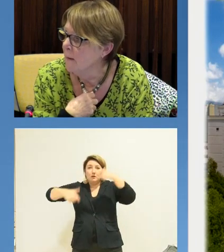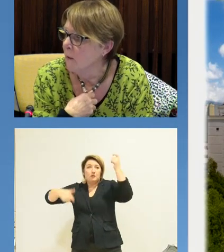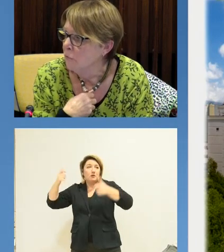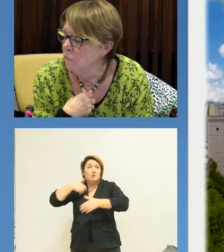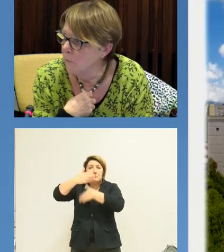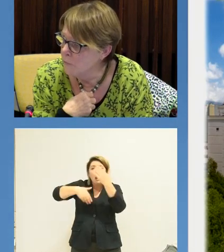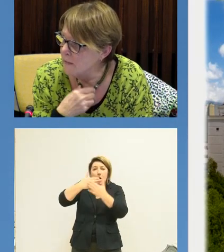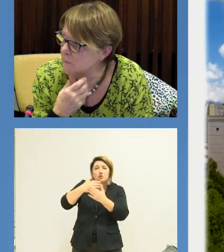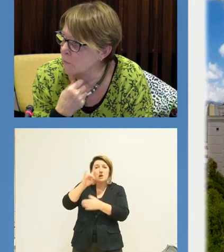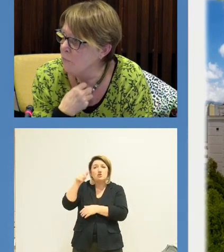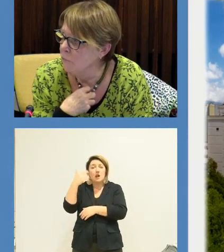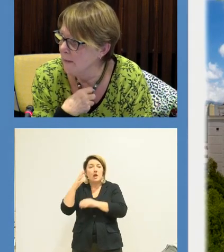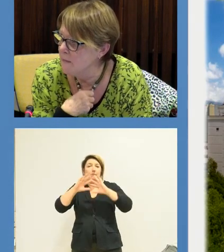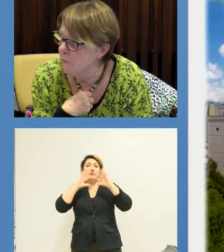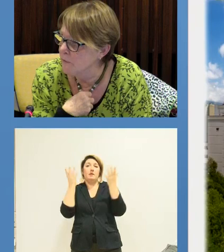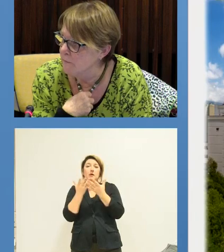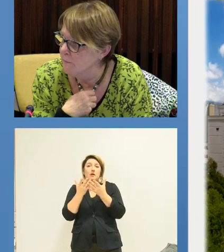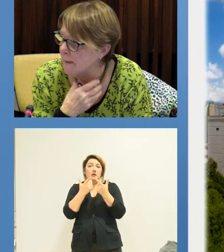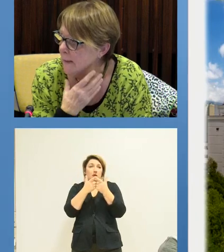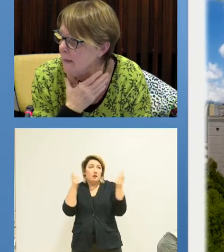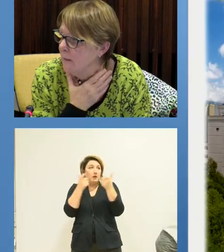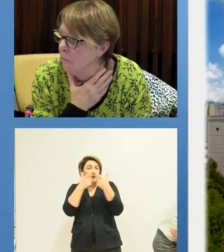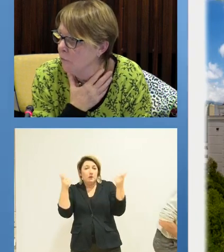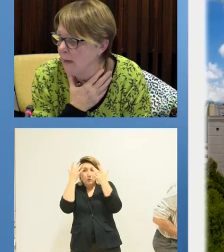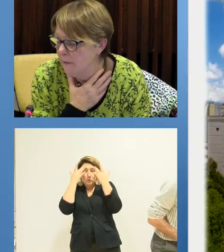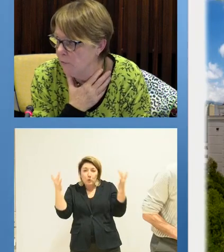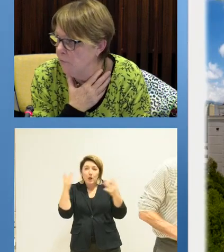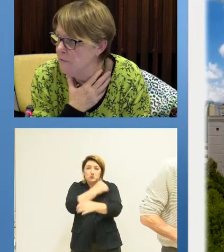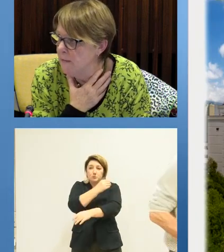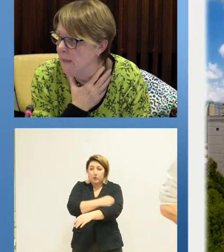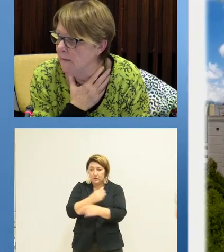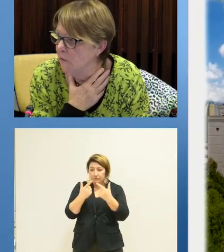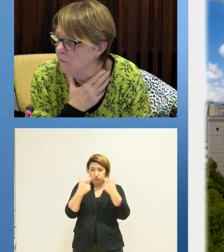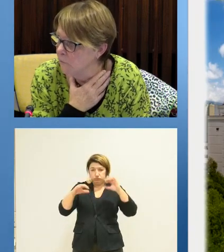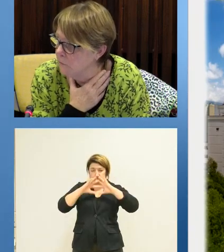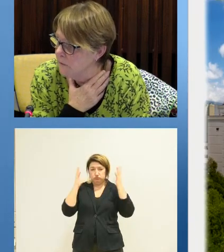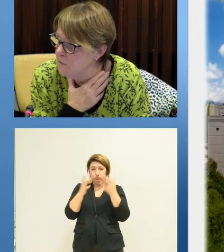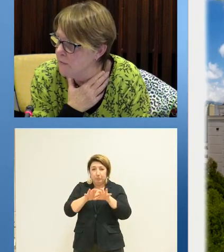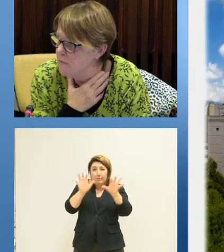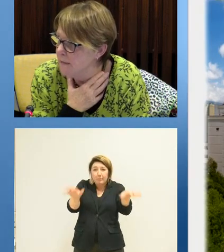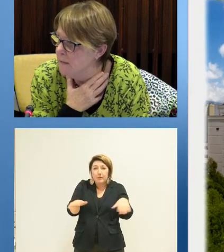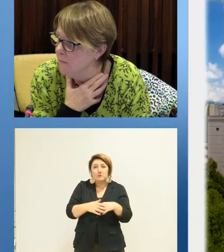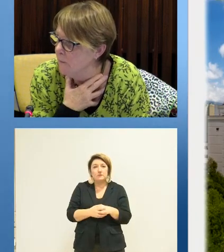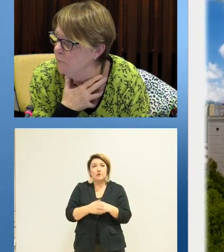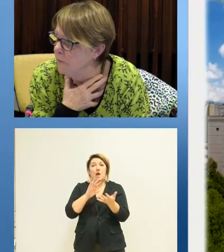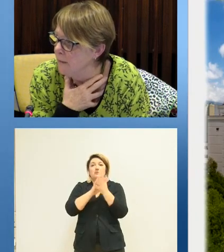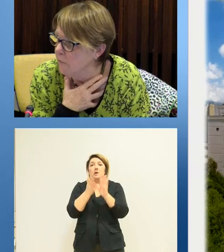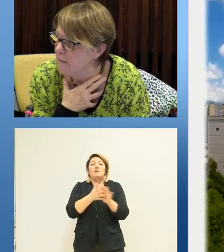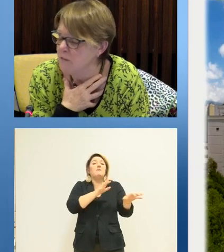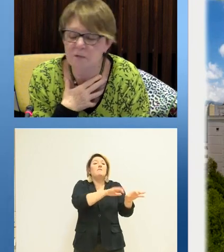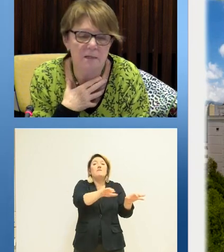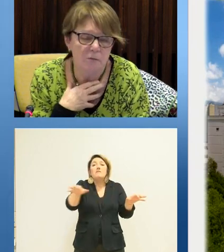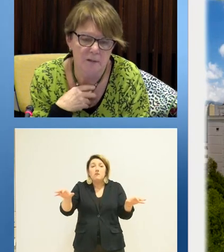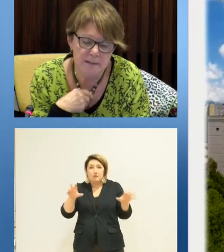de nombreux équipements culturels et sportifs donc avec aussi un dans ce tissu associatif avec plus de